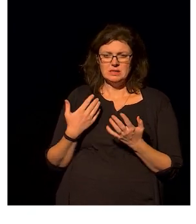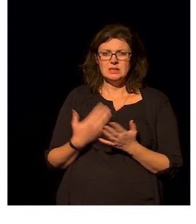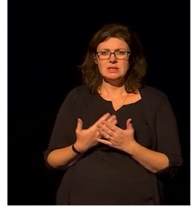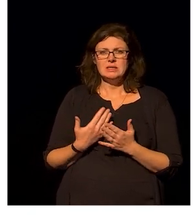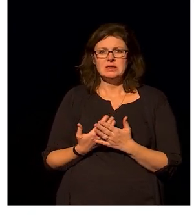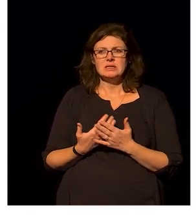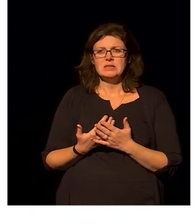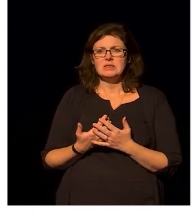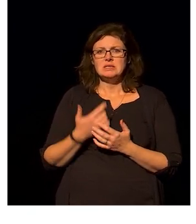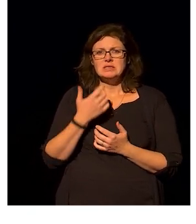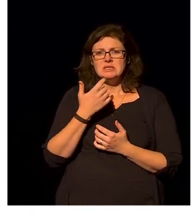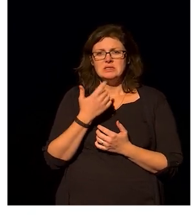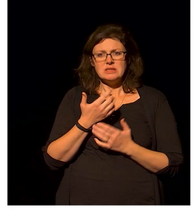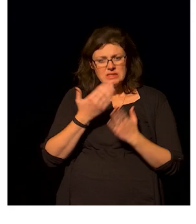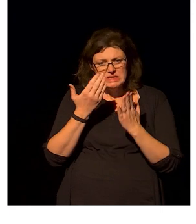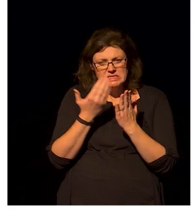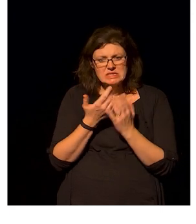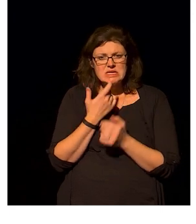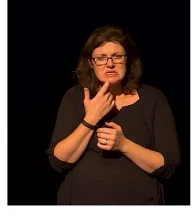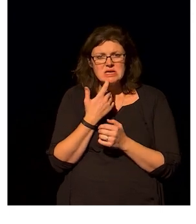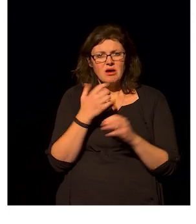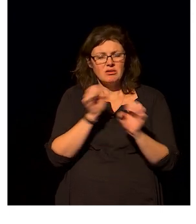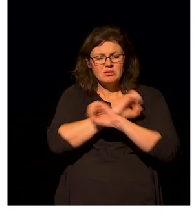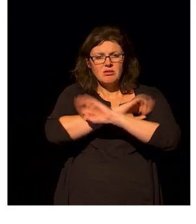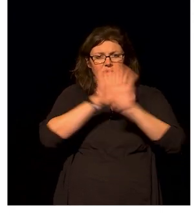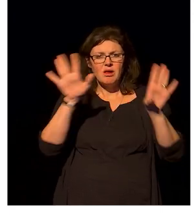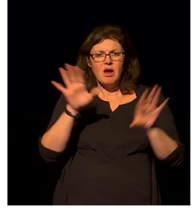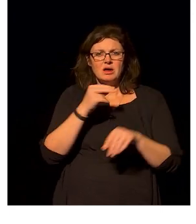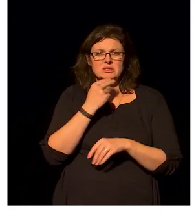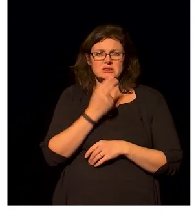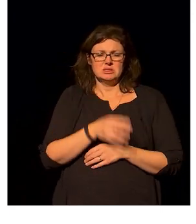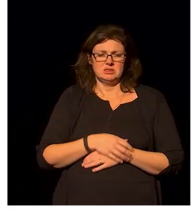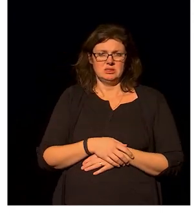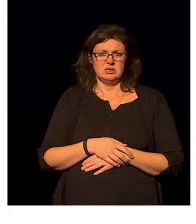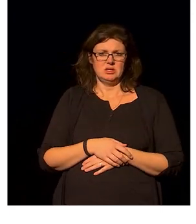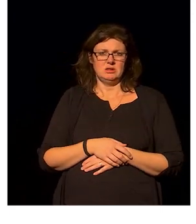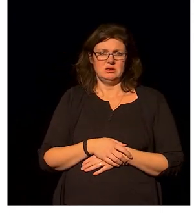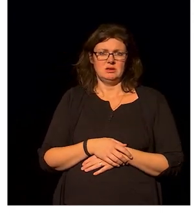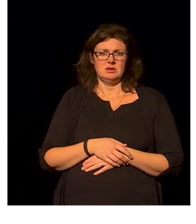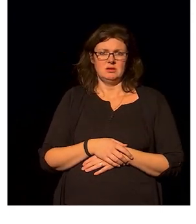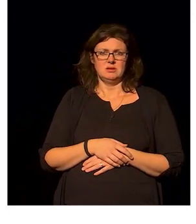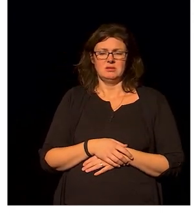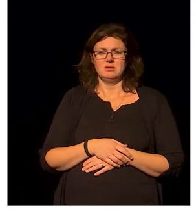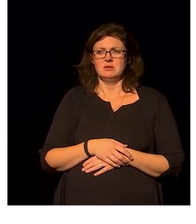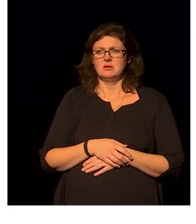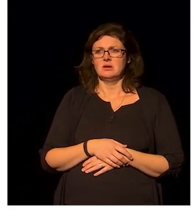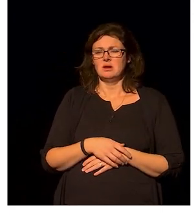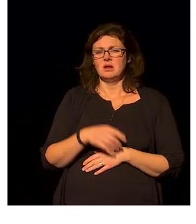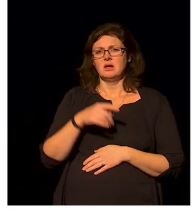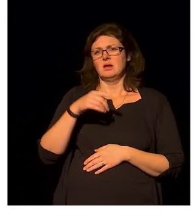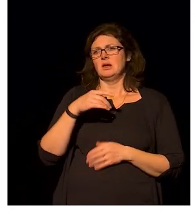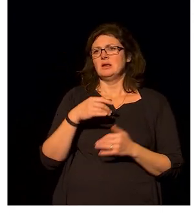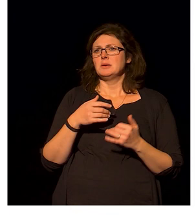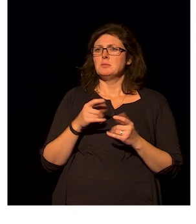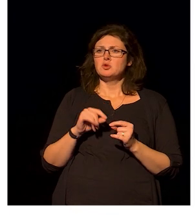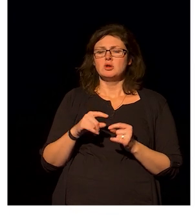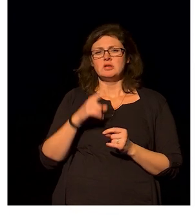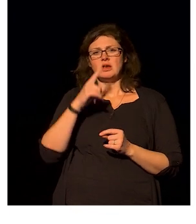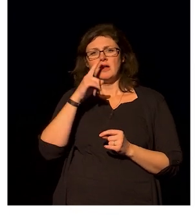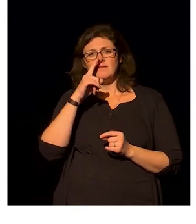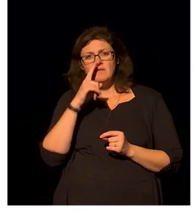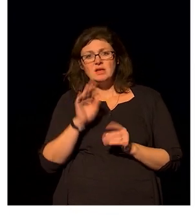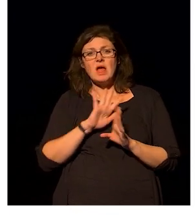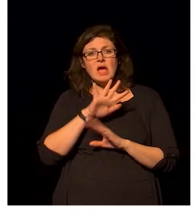klar diese Dinge zu sehen. Das ist also, wenn man in einer Nachkriegssituation